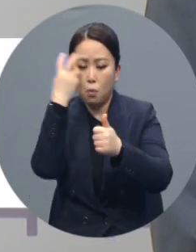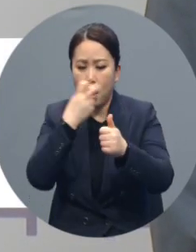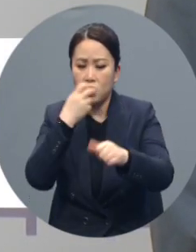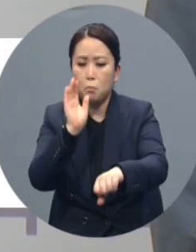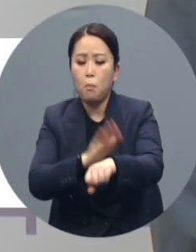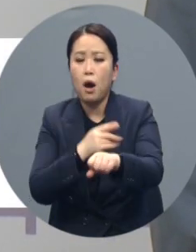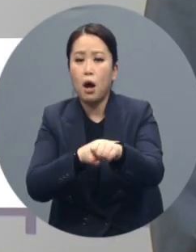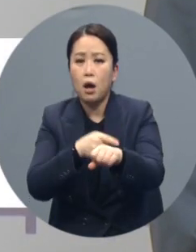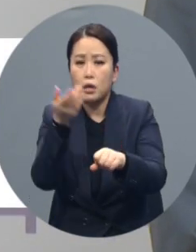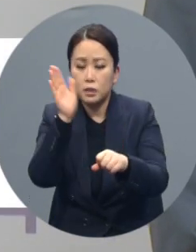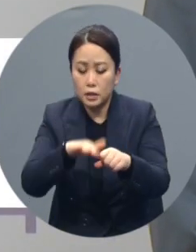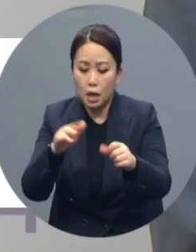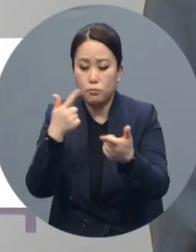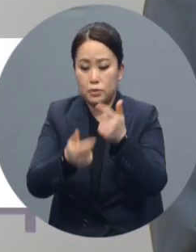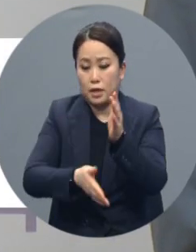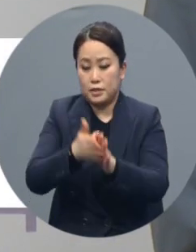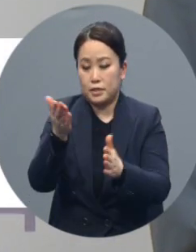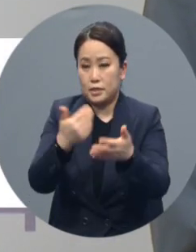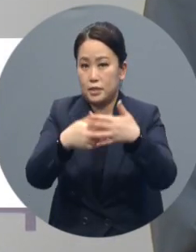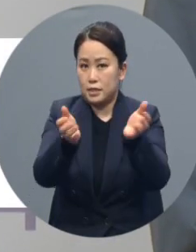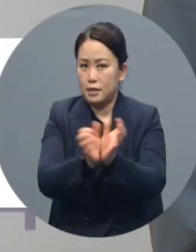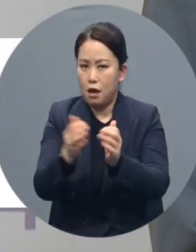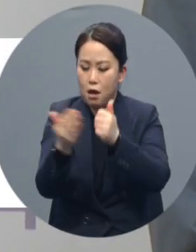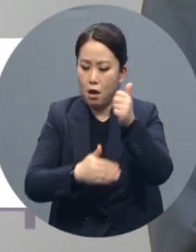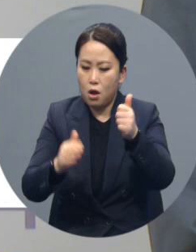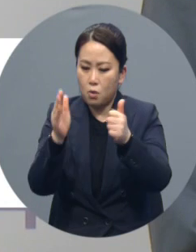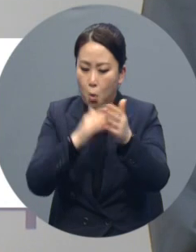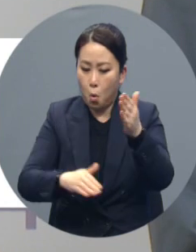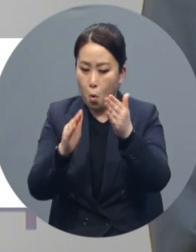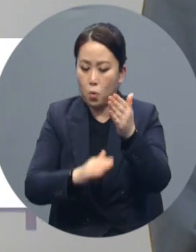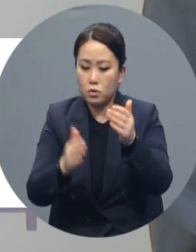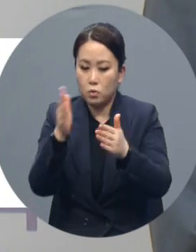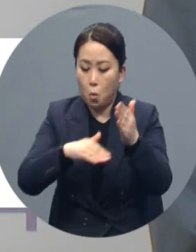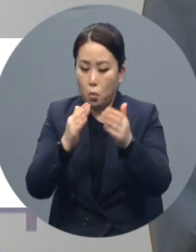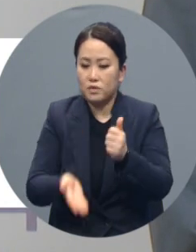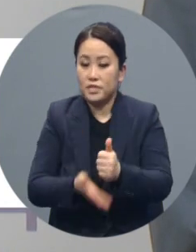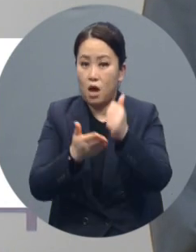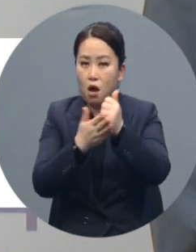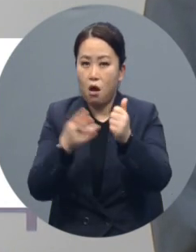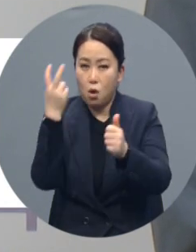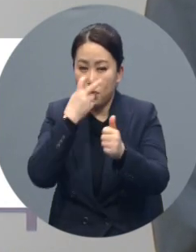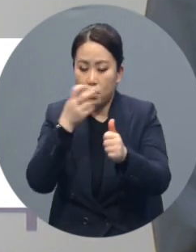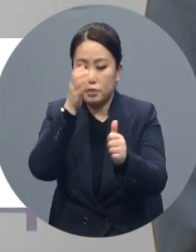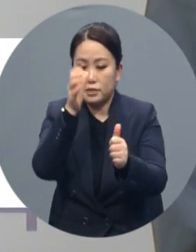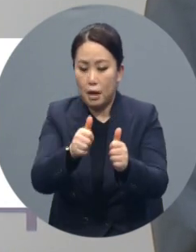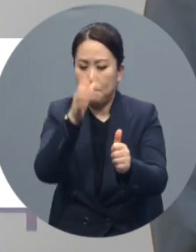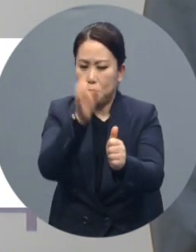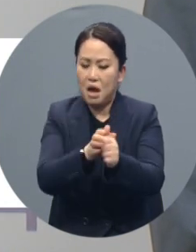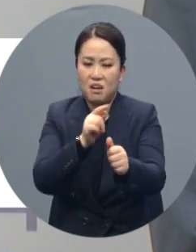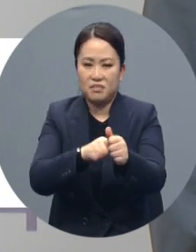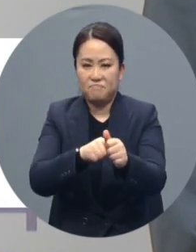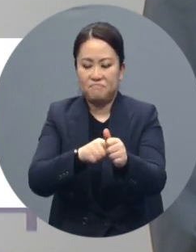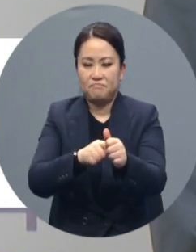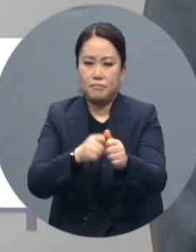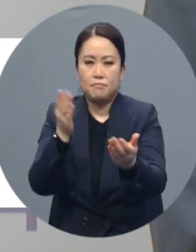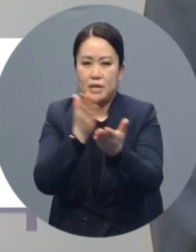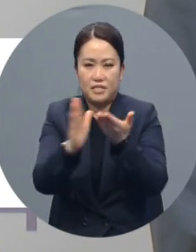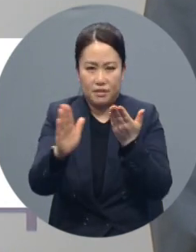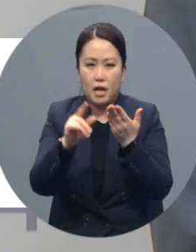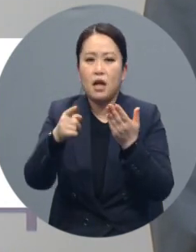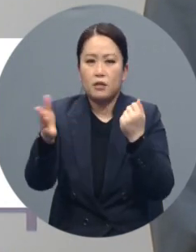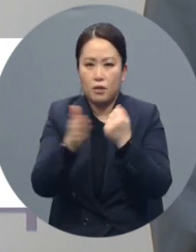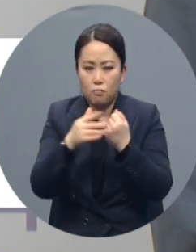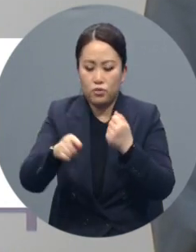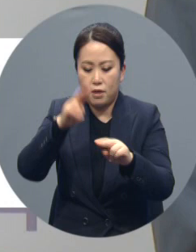부산시당 공관위원장을 맡는 것은 대단히 부적절하므로 백종원 부산시당 공관위원장은 그 직을